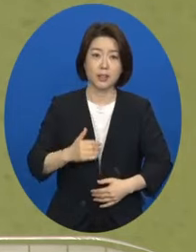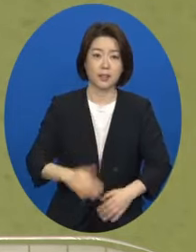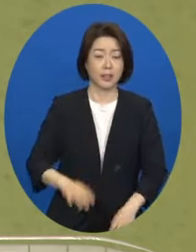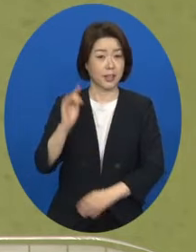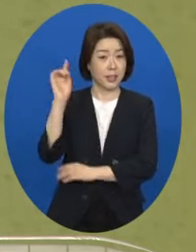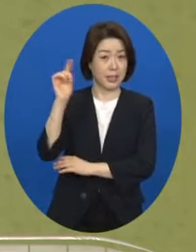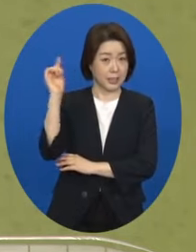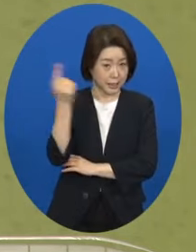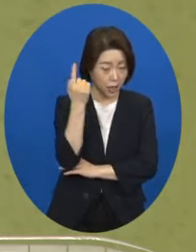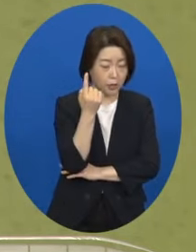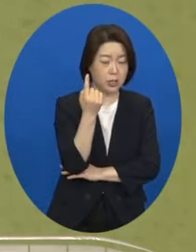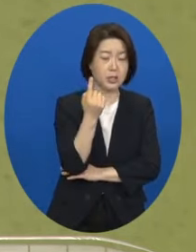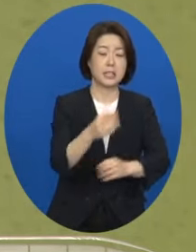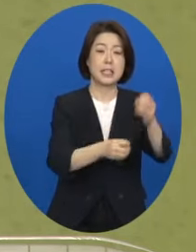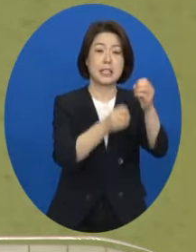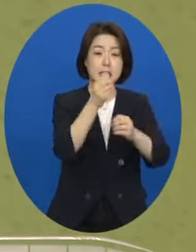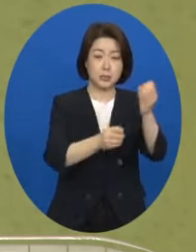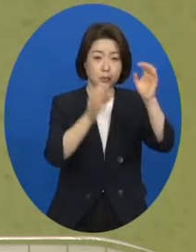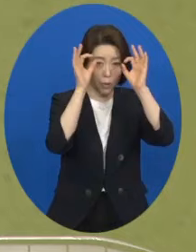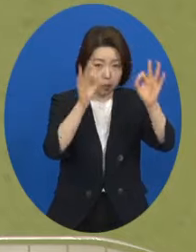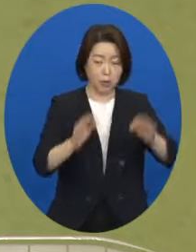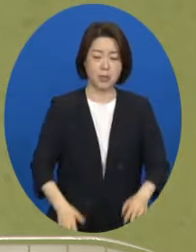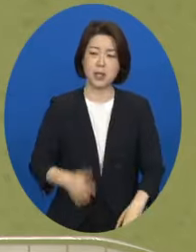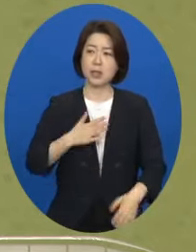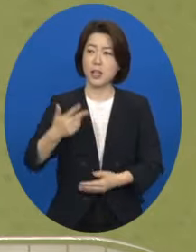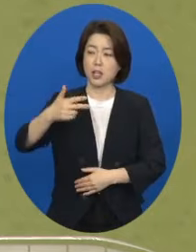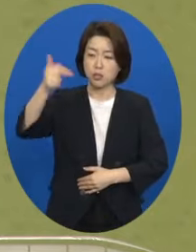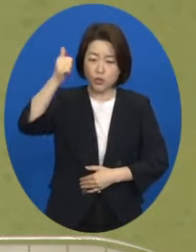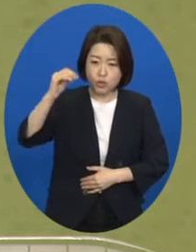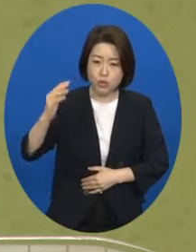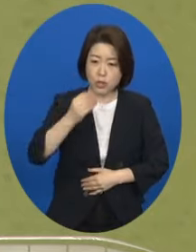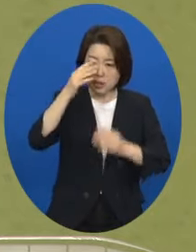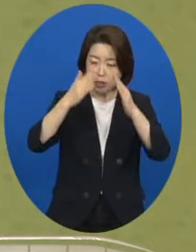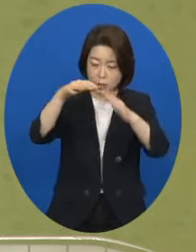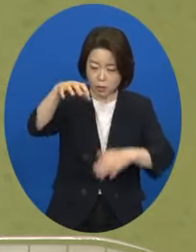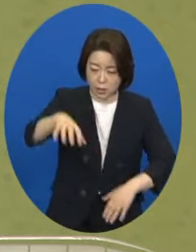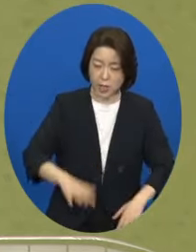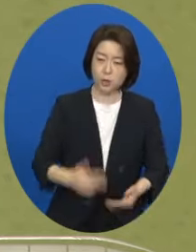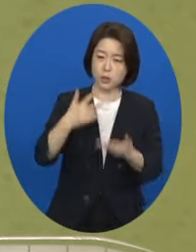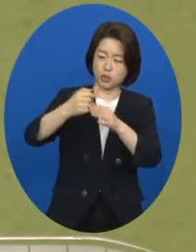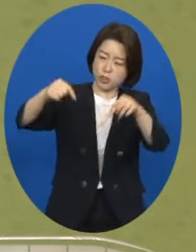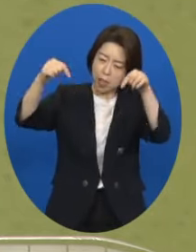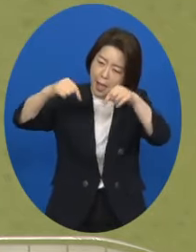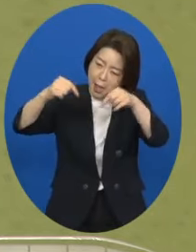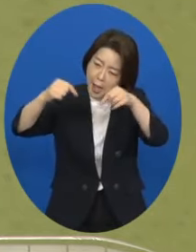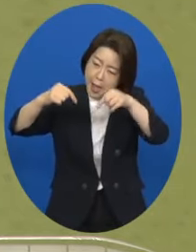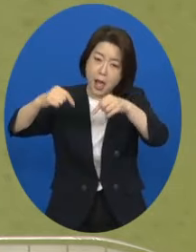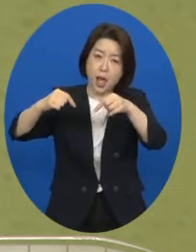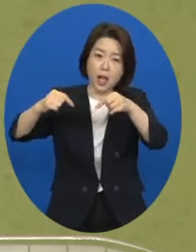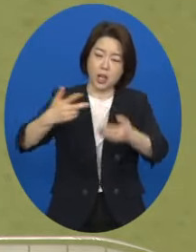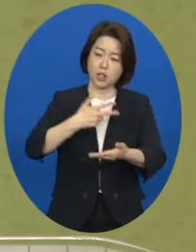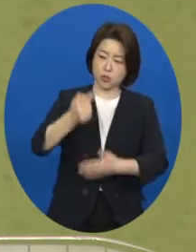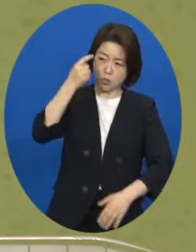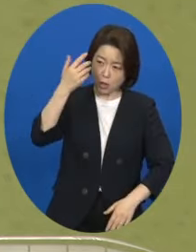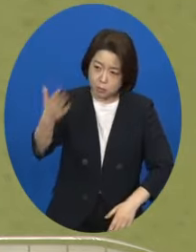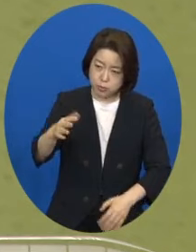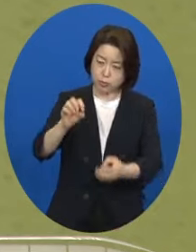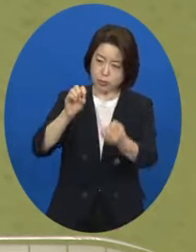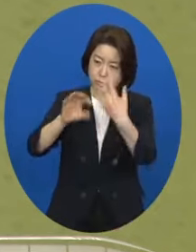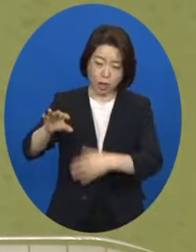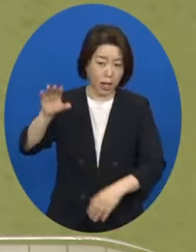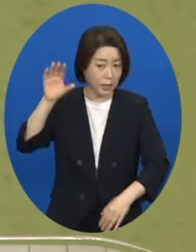시편 27편에서 4절 그 보시면 내가 주의 성전에 나아가서 주님과 의논하면서 주님께 물으며